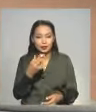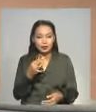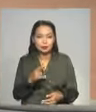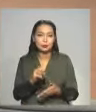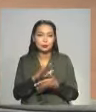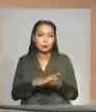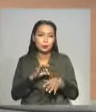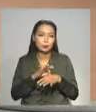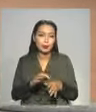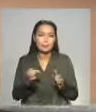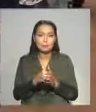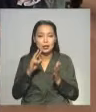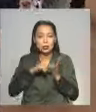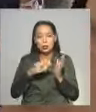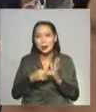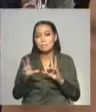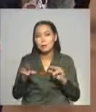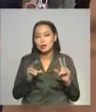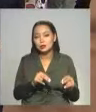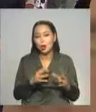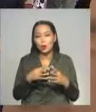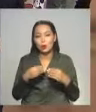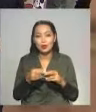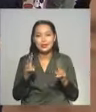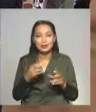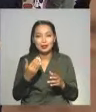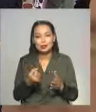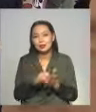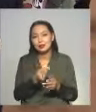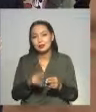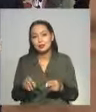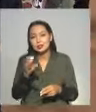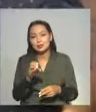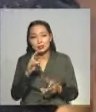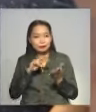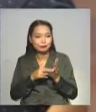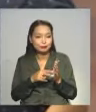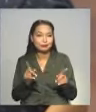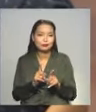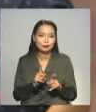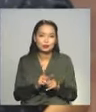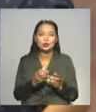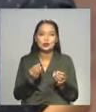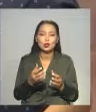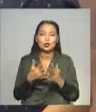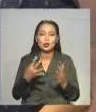проводится в рамках партийного проекта «Бакаттоотбасы». Она продлится до конца сентября. Планируется, что помощь получат более